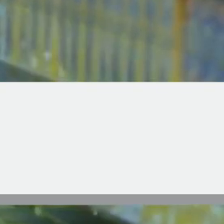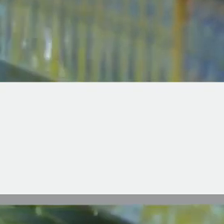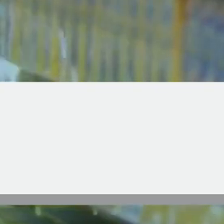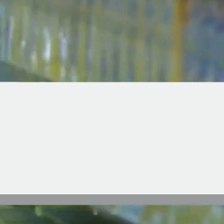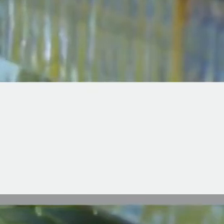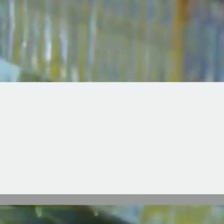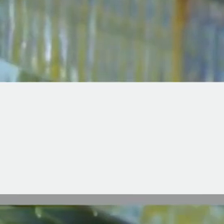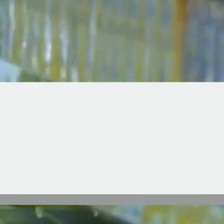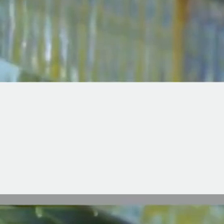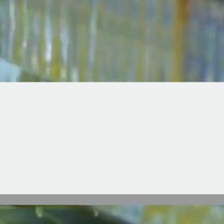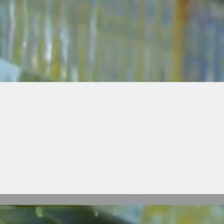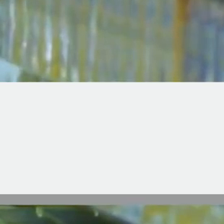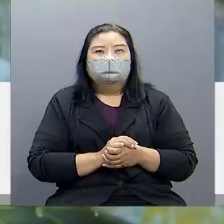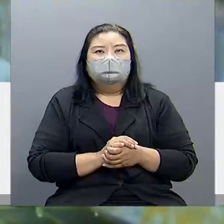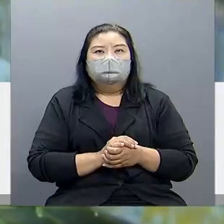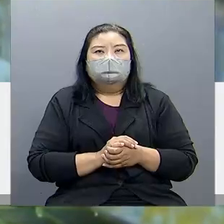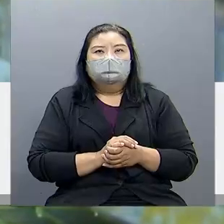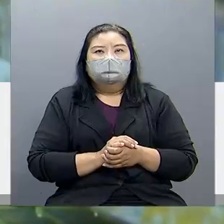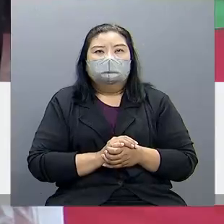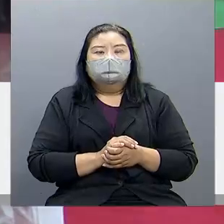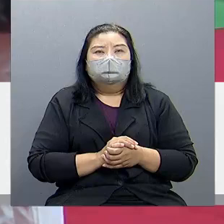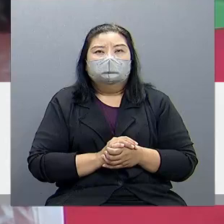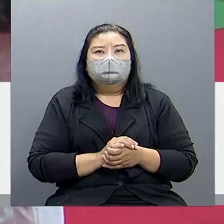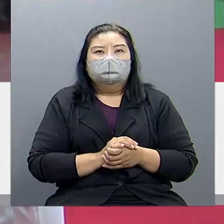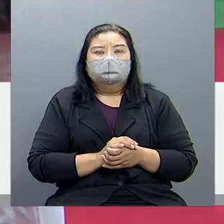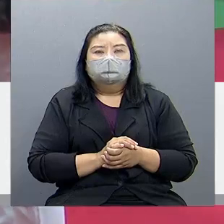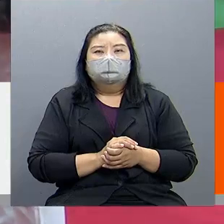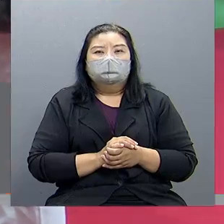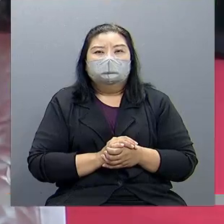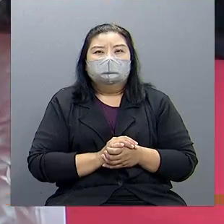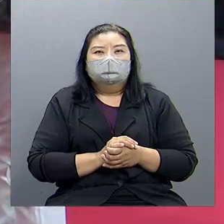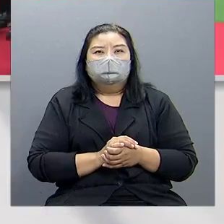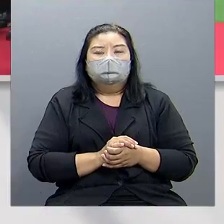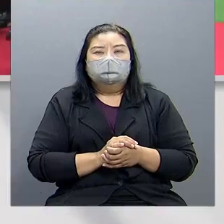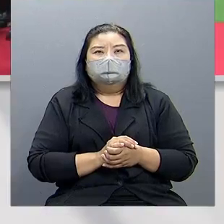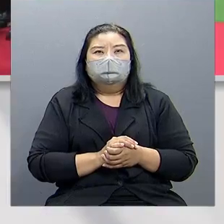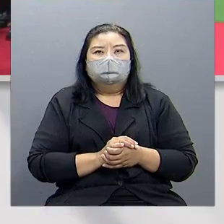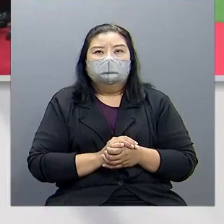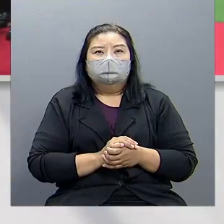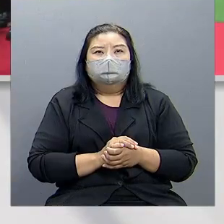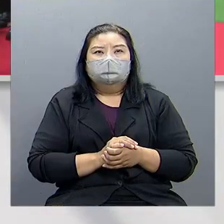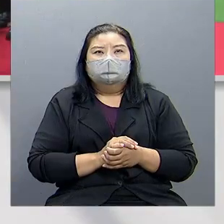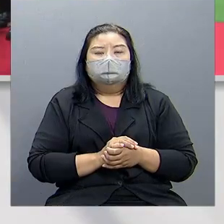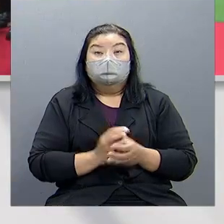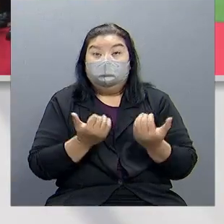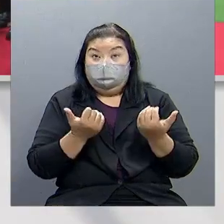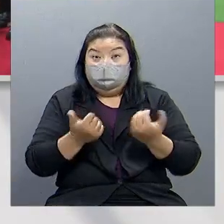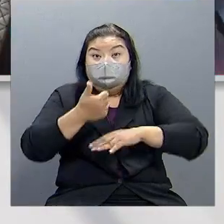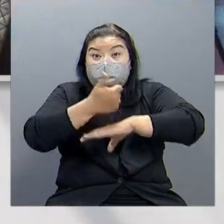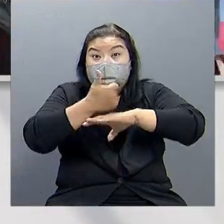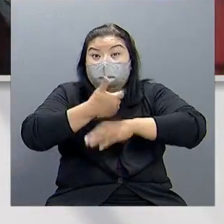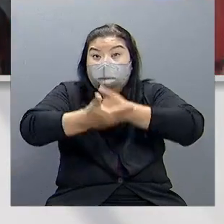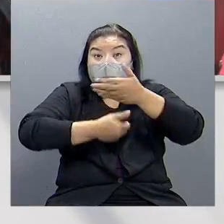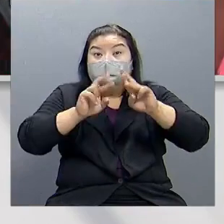านข้อมูลที่ตอบโจทย์ลูกค้าในชุมชนอย่างตรงจุดค่ะวันนี้นะคะมีผู้ประกอบการร้านโชห่วยแล้วก็คนที่วางแผน